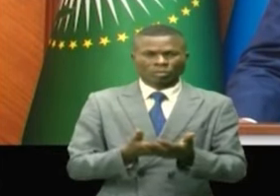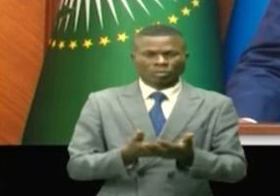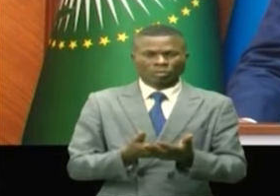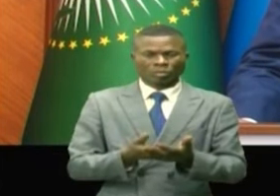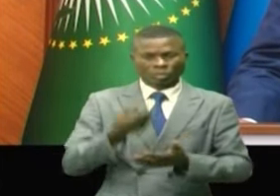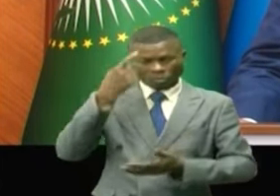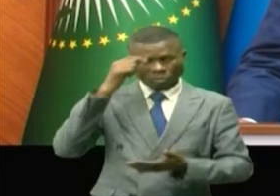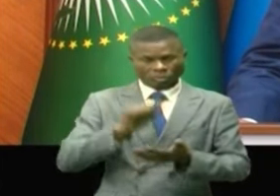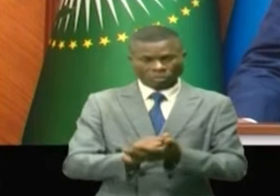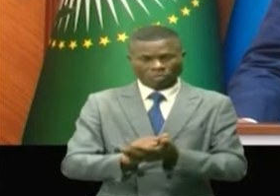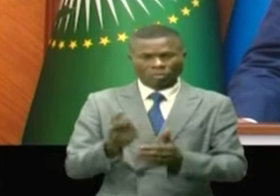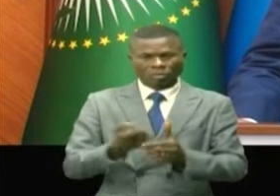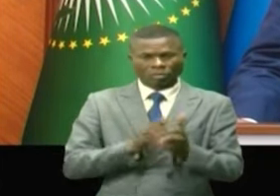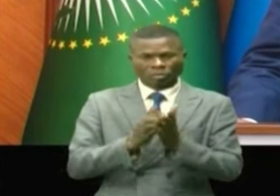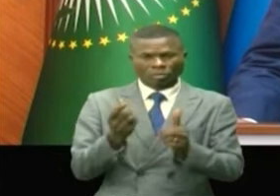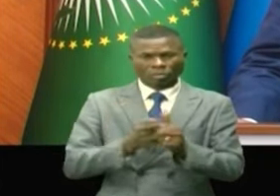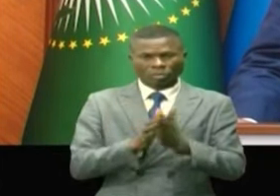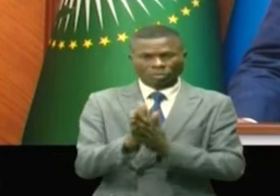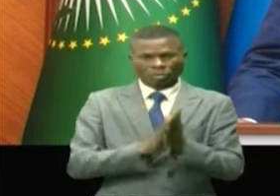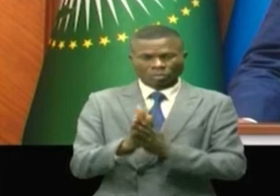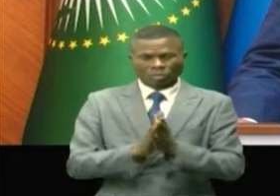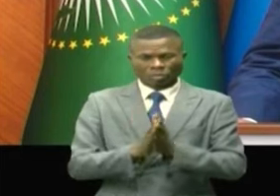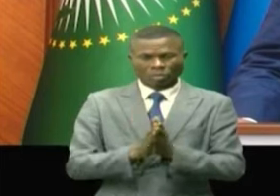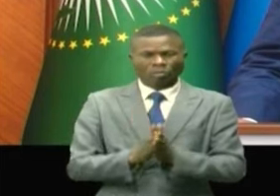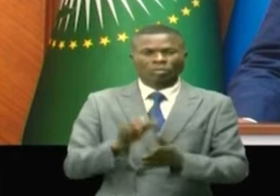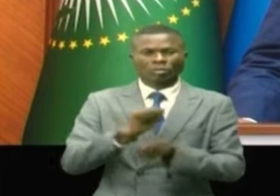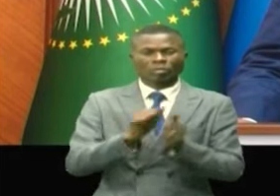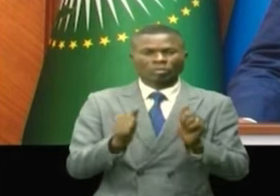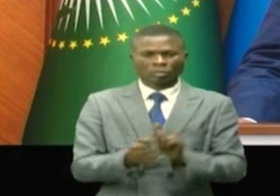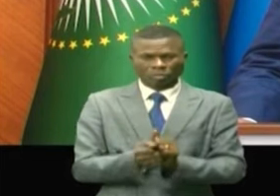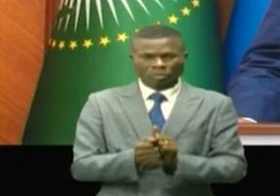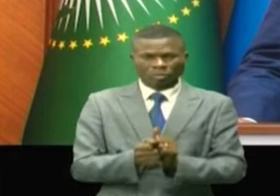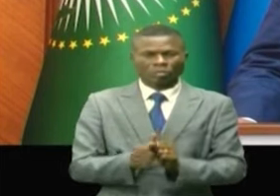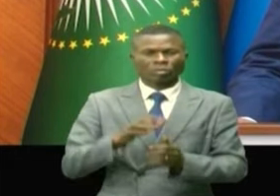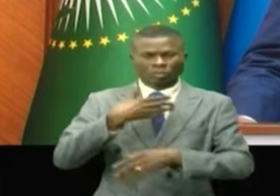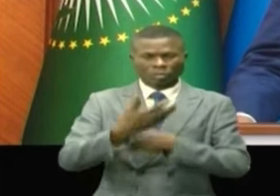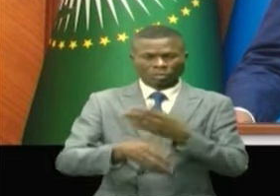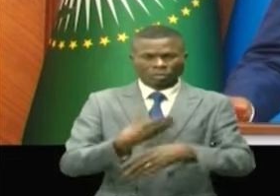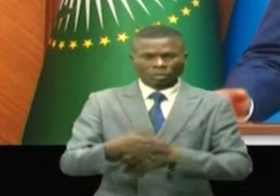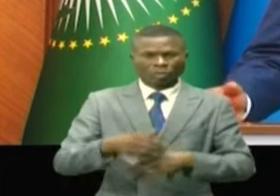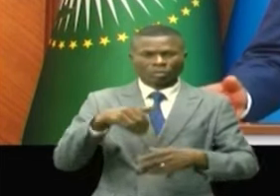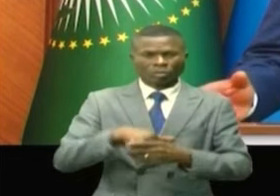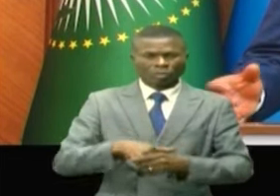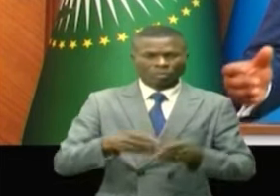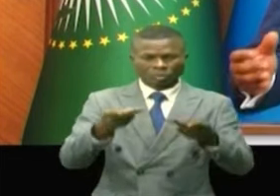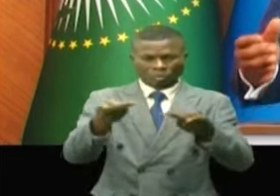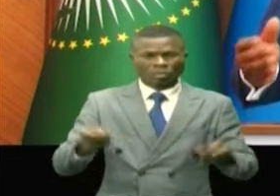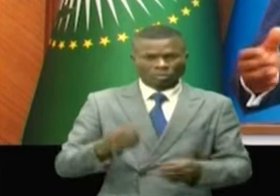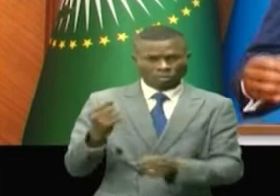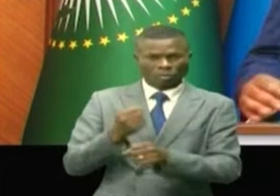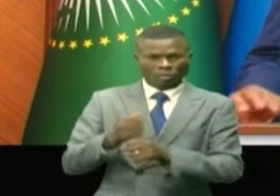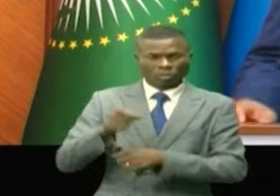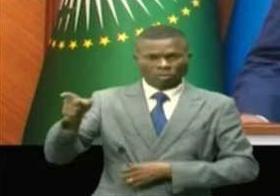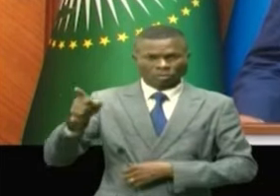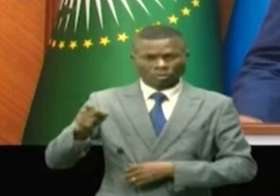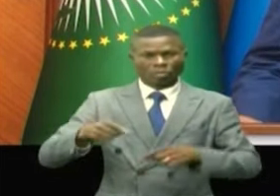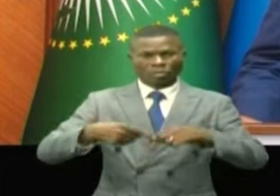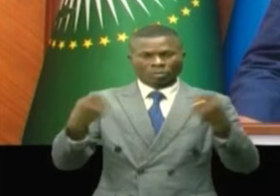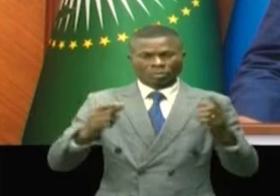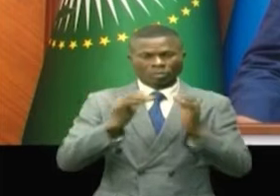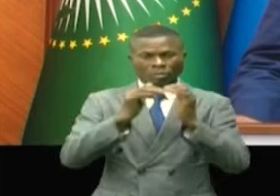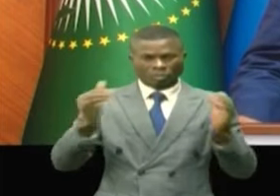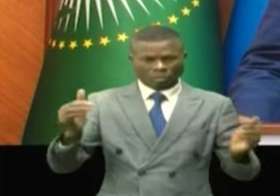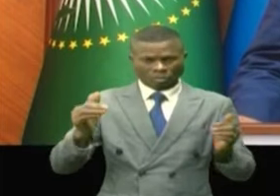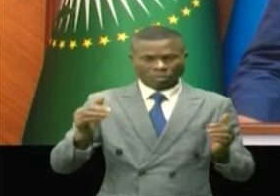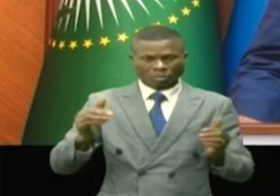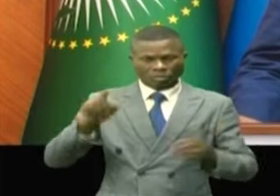CE particulièrement dans la nature des actions à entreprendre dans ces zones opérationnelles où les ennemis de la paix